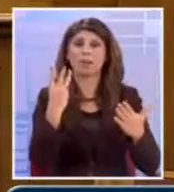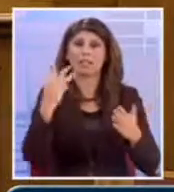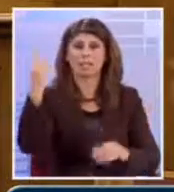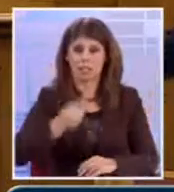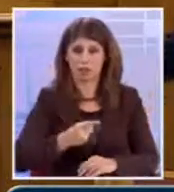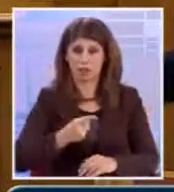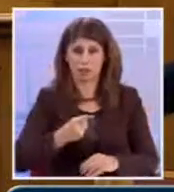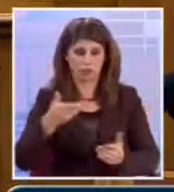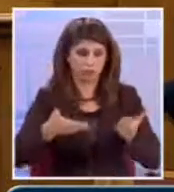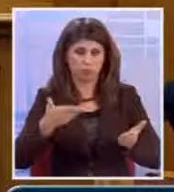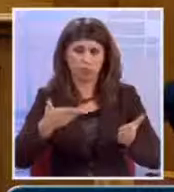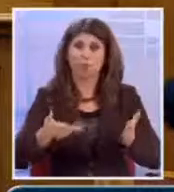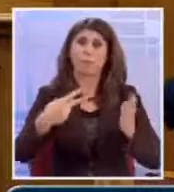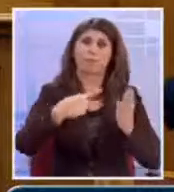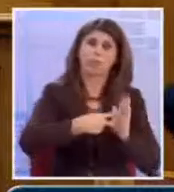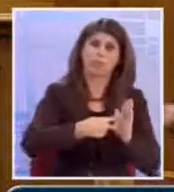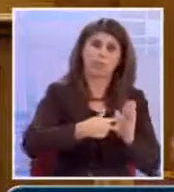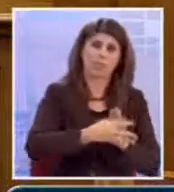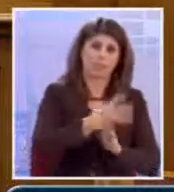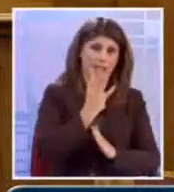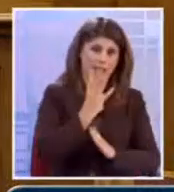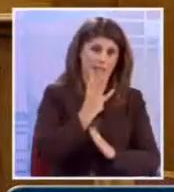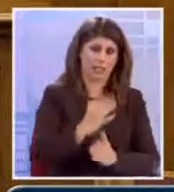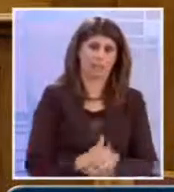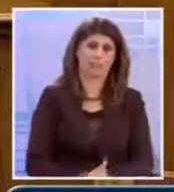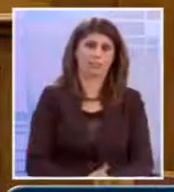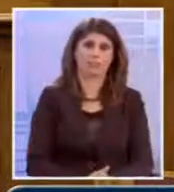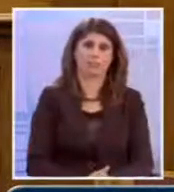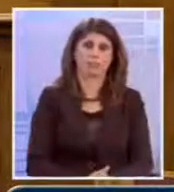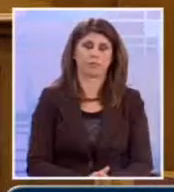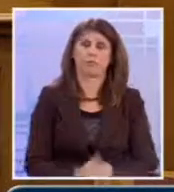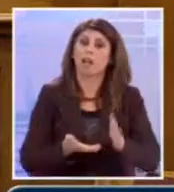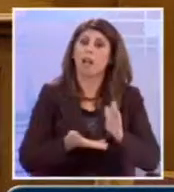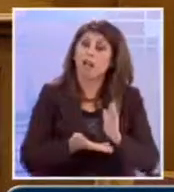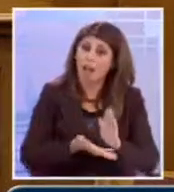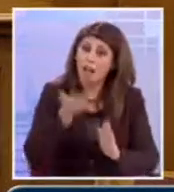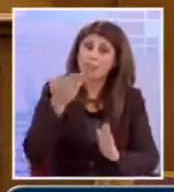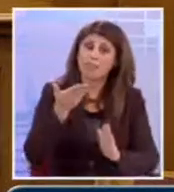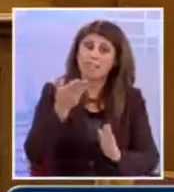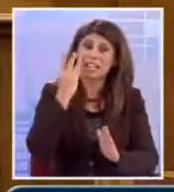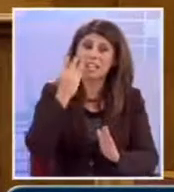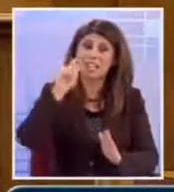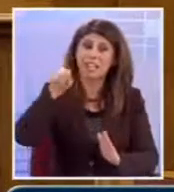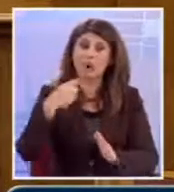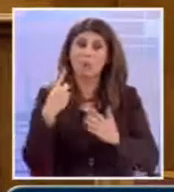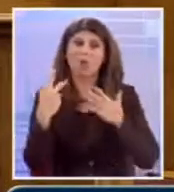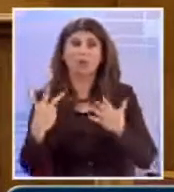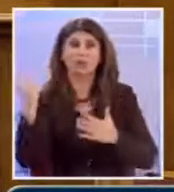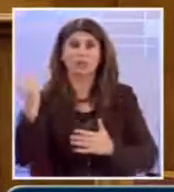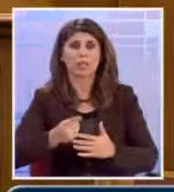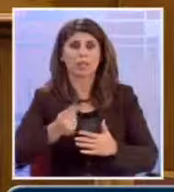6,3% σε σχέση με το 2014. Αυξημένη κατά